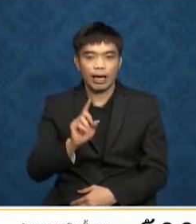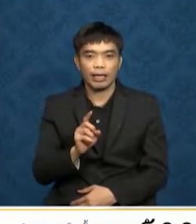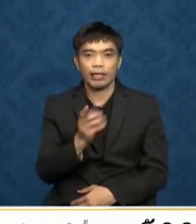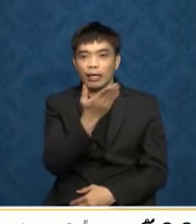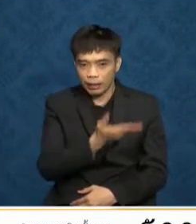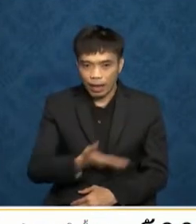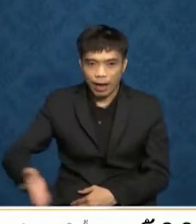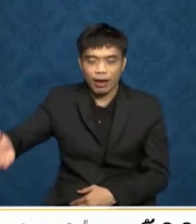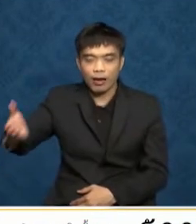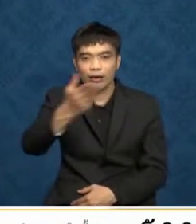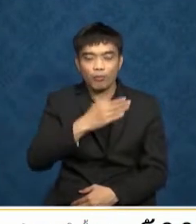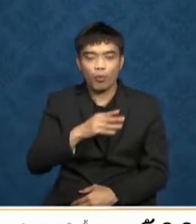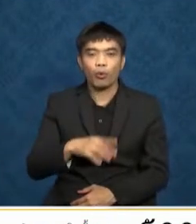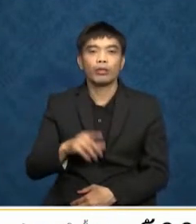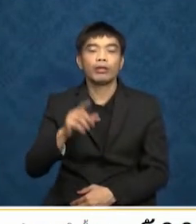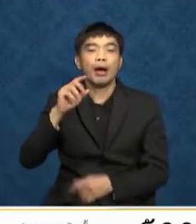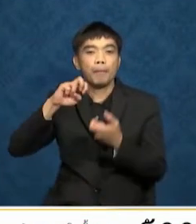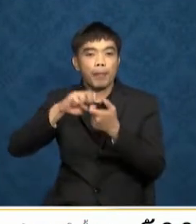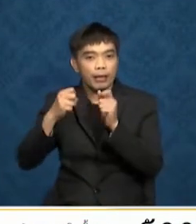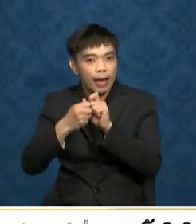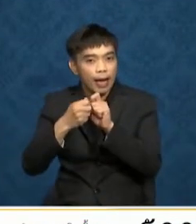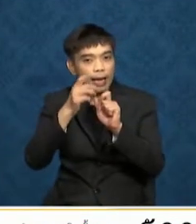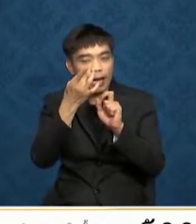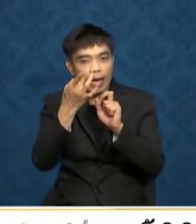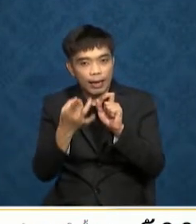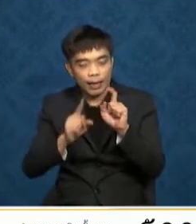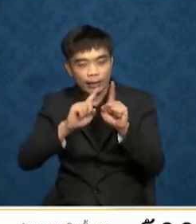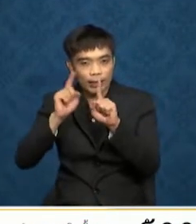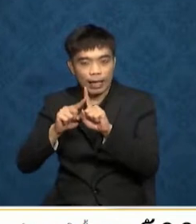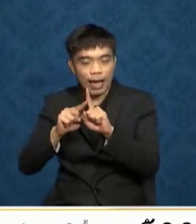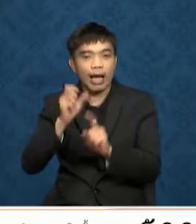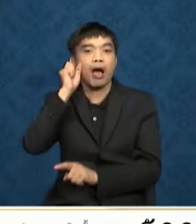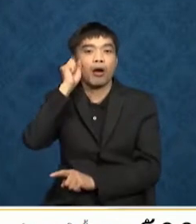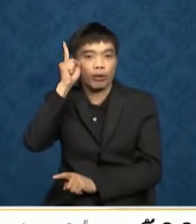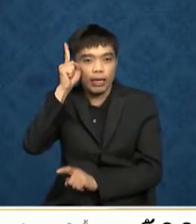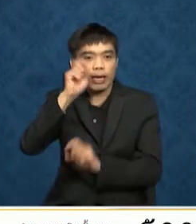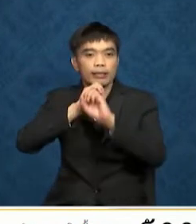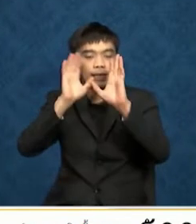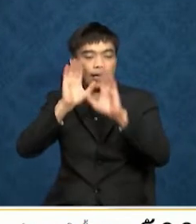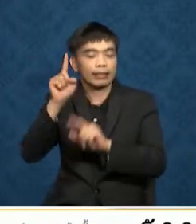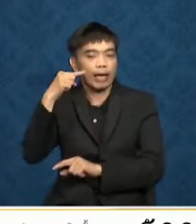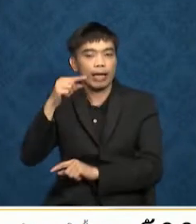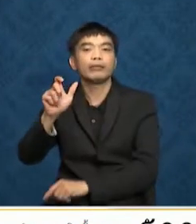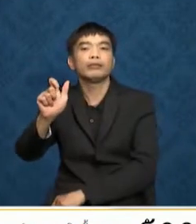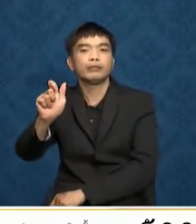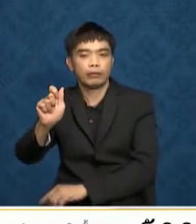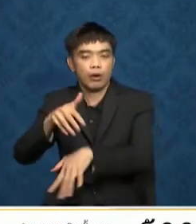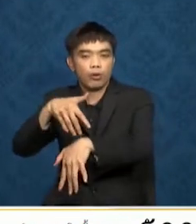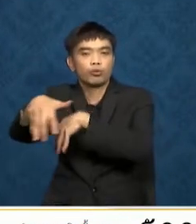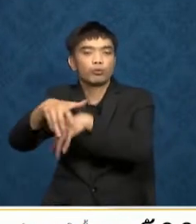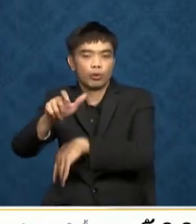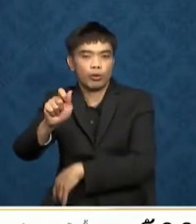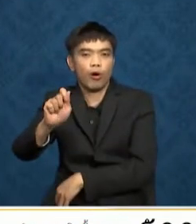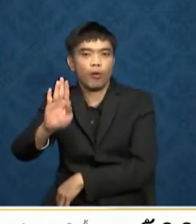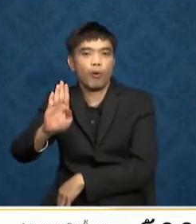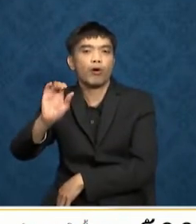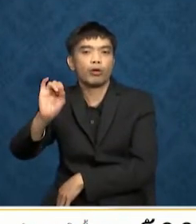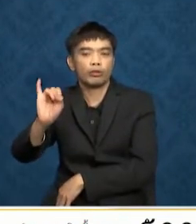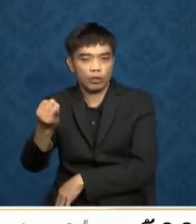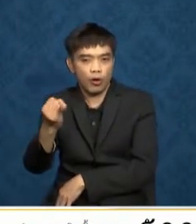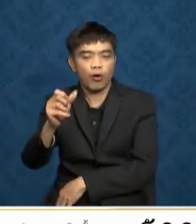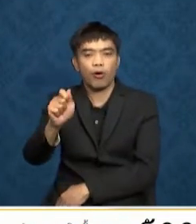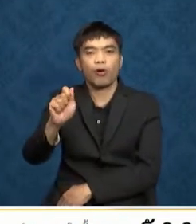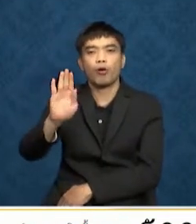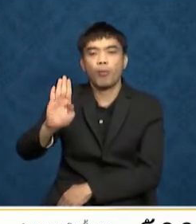ที่ดีเท่ากับองค์กรปกครองส่วนท้องถิ่นไม่มีใครทราบปัญหาเรื่องราวใน